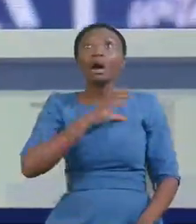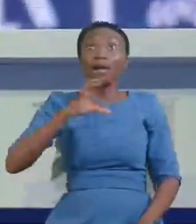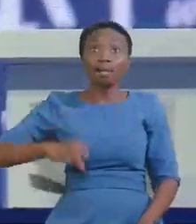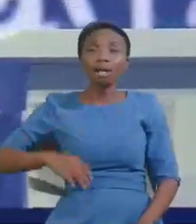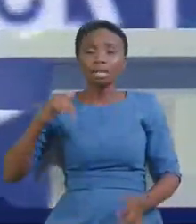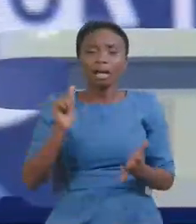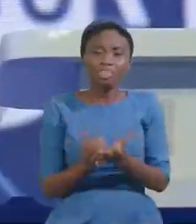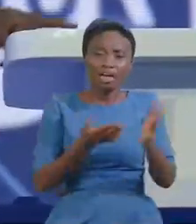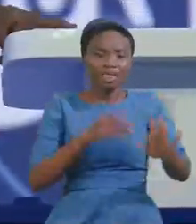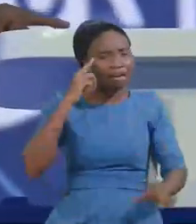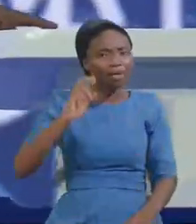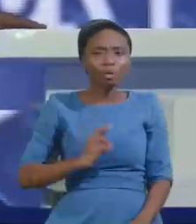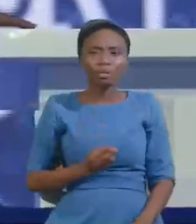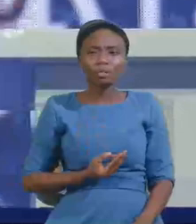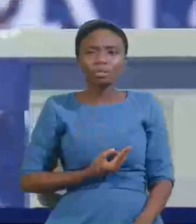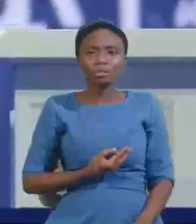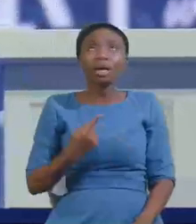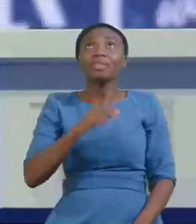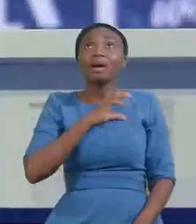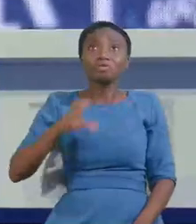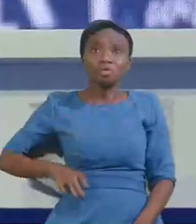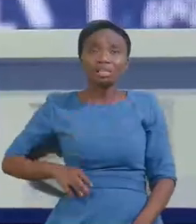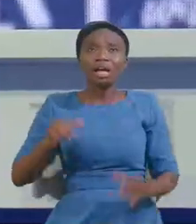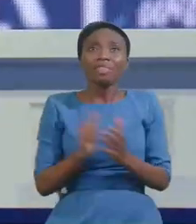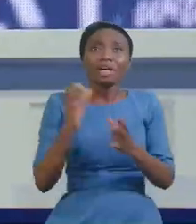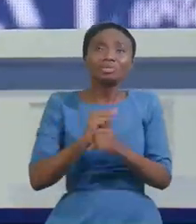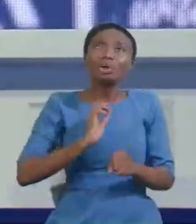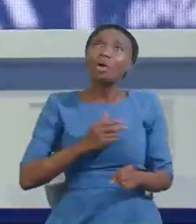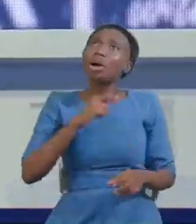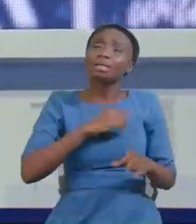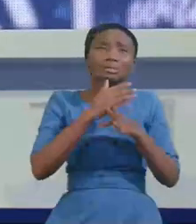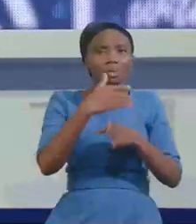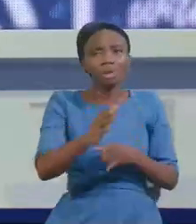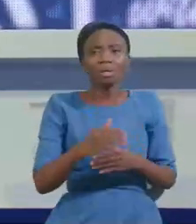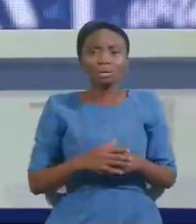Mais nous portons le regard sur Christ. Le Christ qui est mort pour nous.